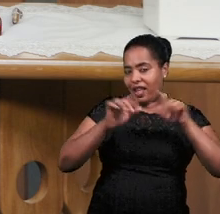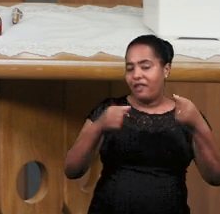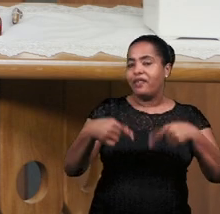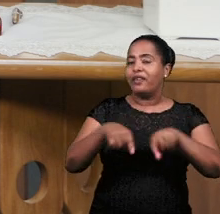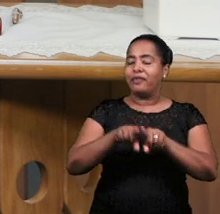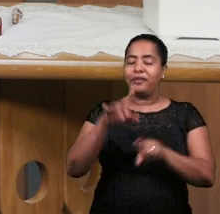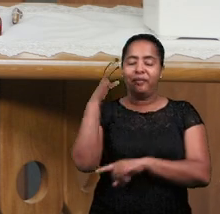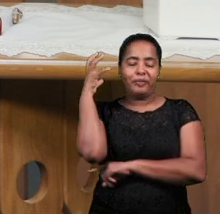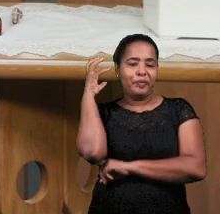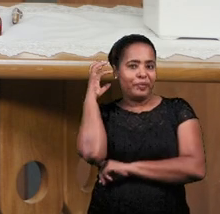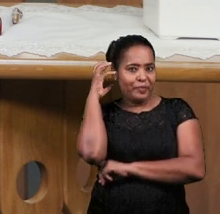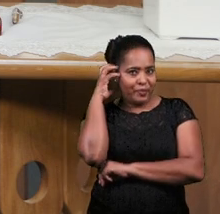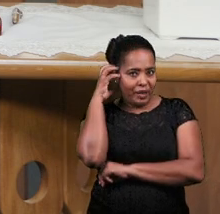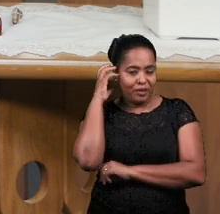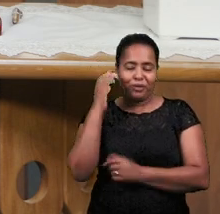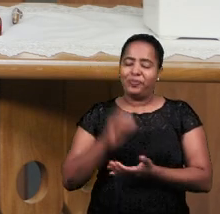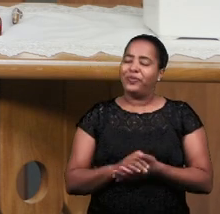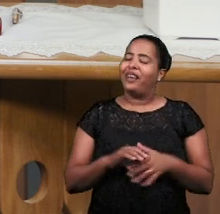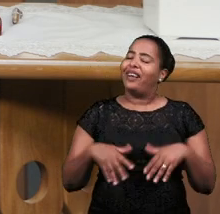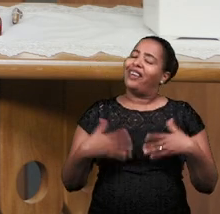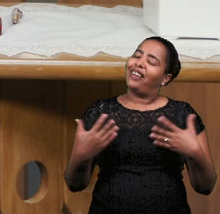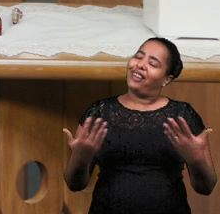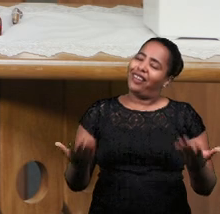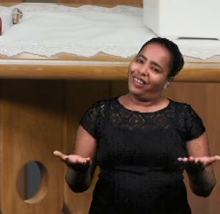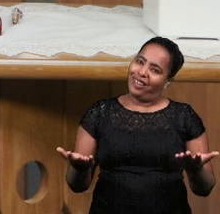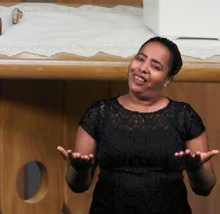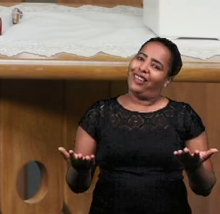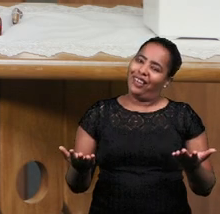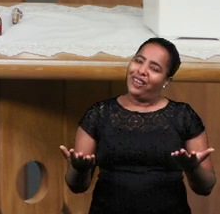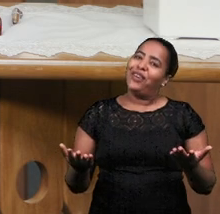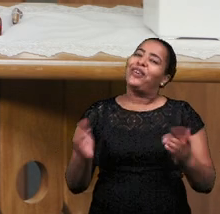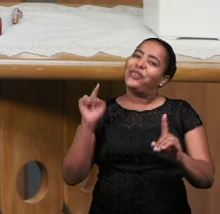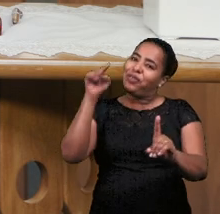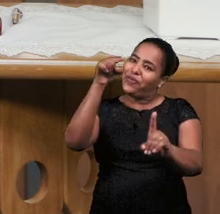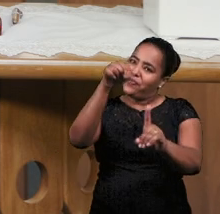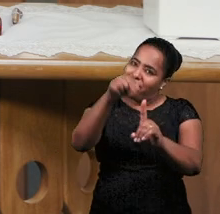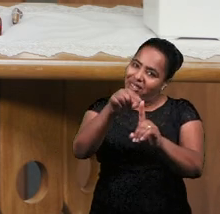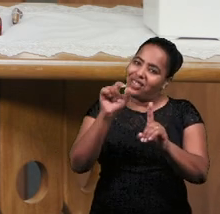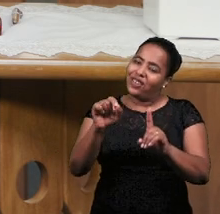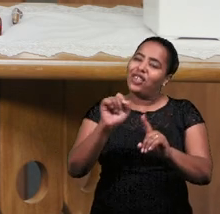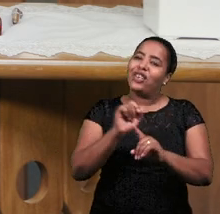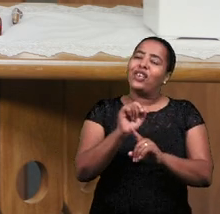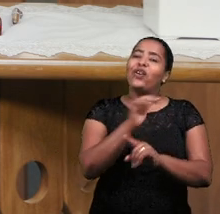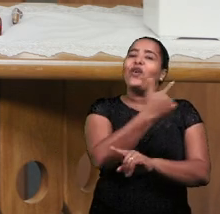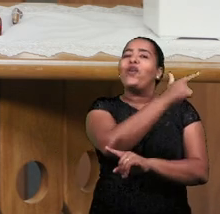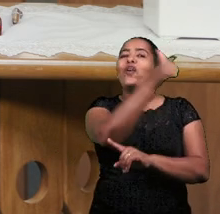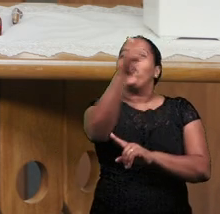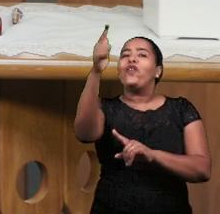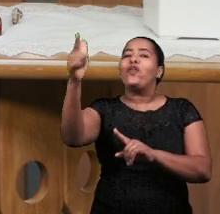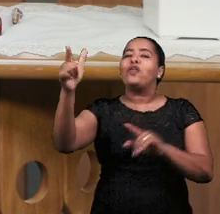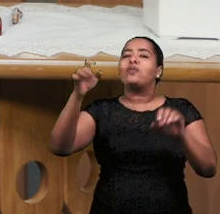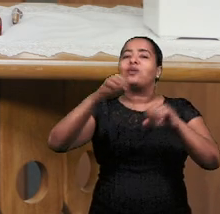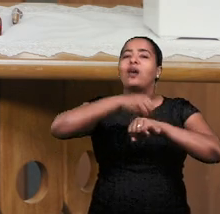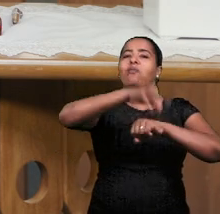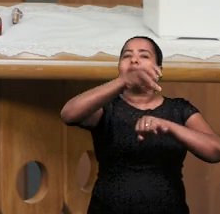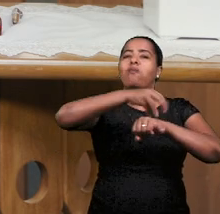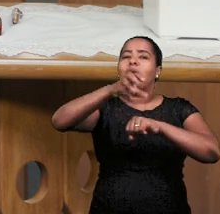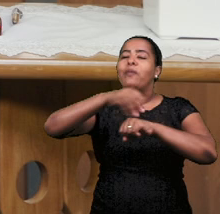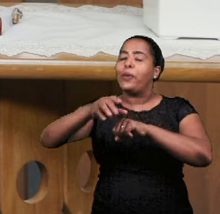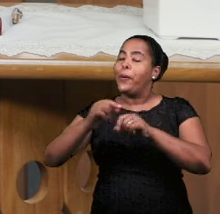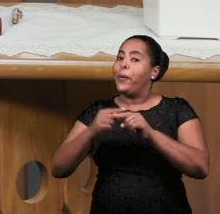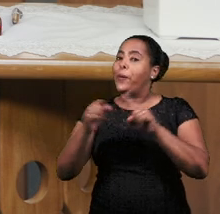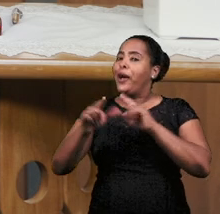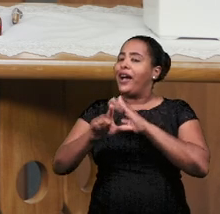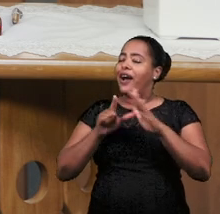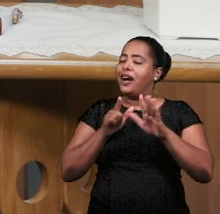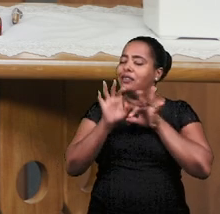stations radio. Bien évidemment que l'objectif, c'est d'augmenter cette portée à d'autres régions. Tout cela est en